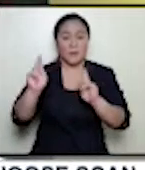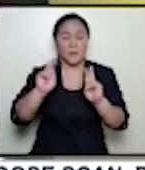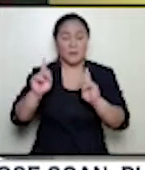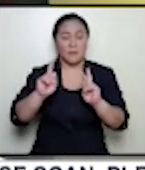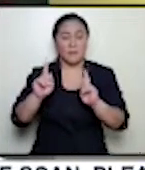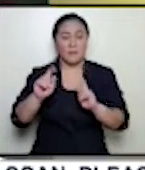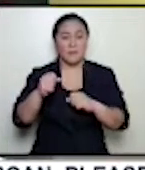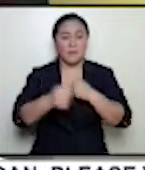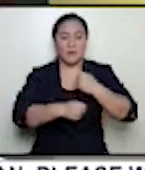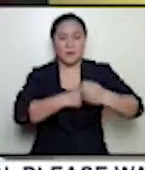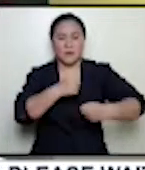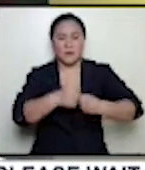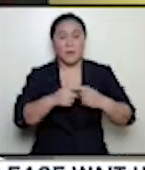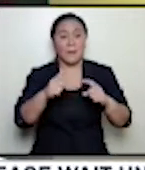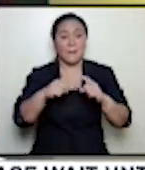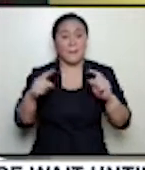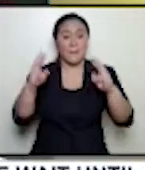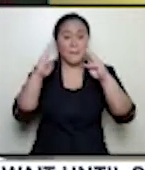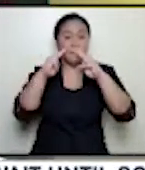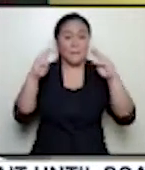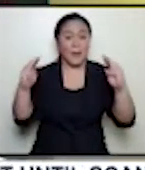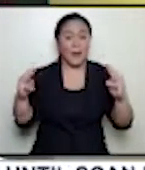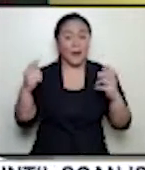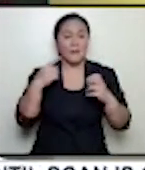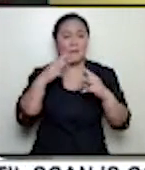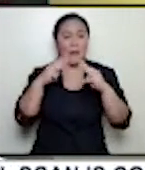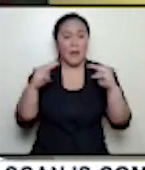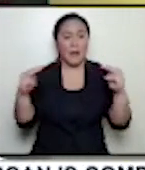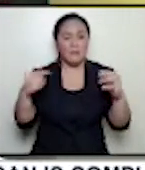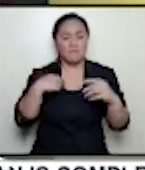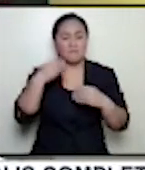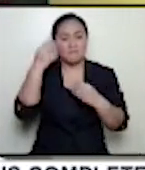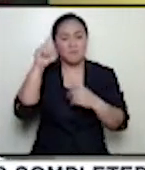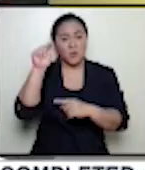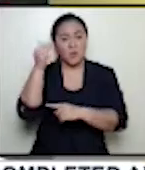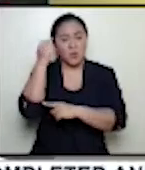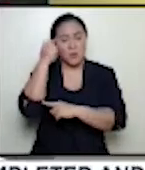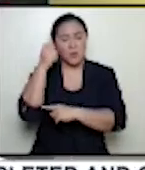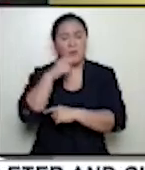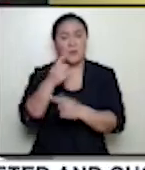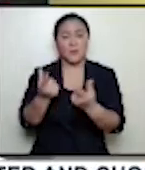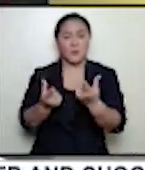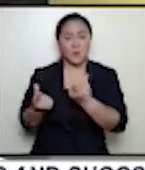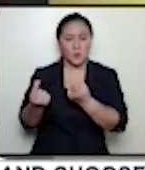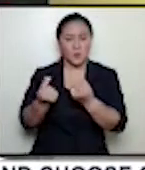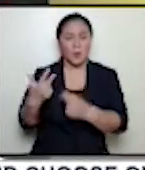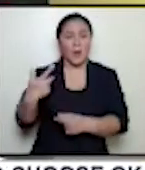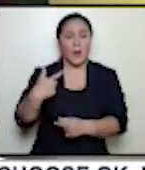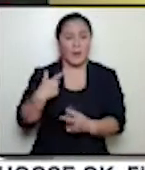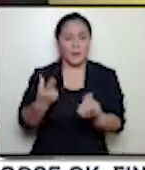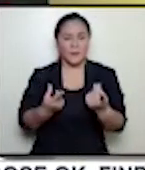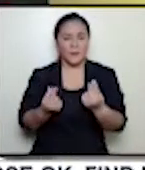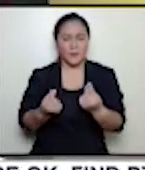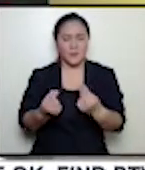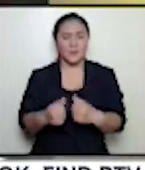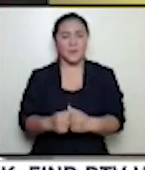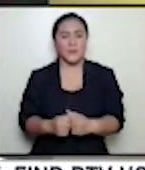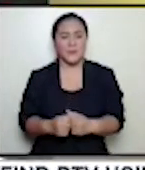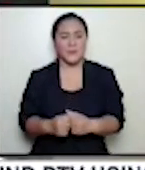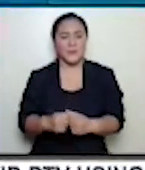may manghakbang ng ginagawa ang gobyerno. Si Bella Lesmora sa detalye. Rise and shine,